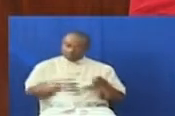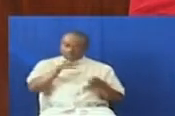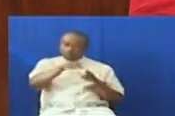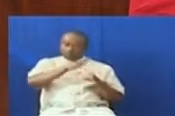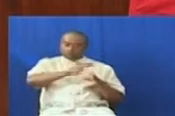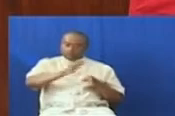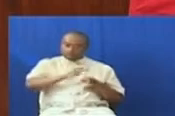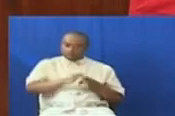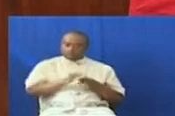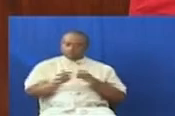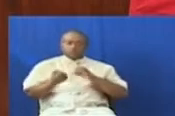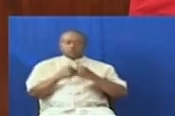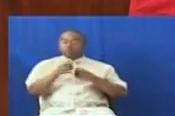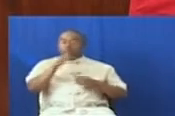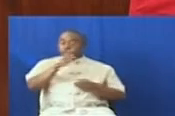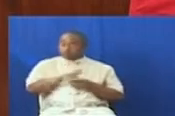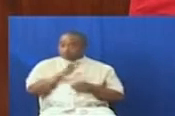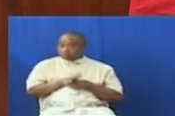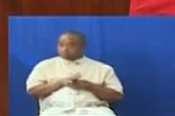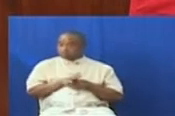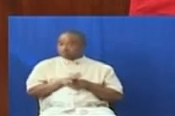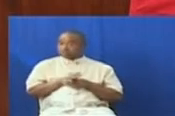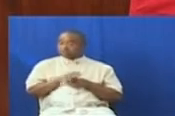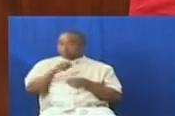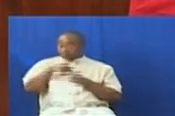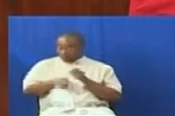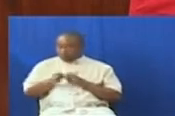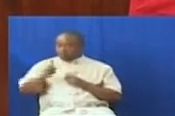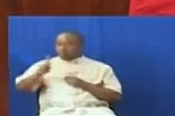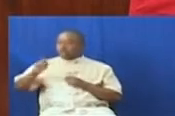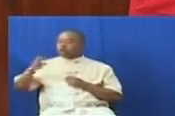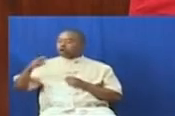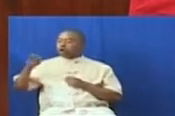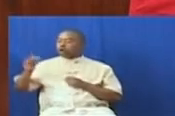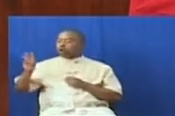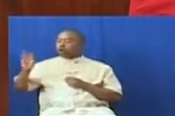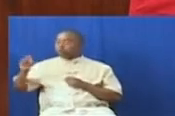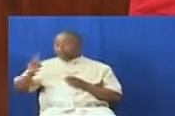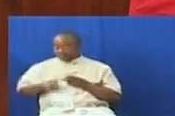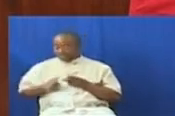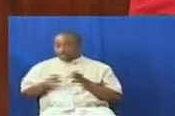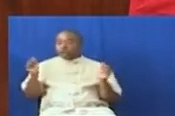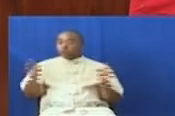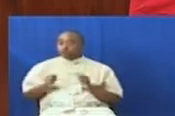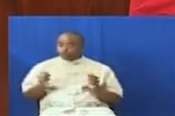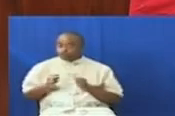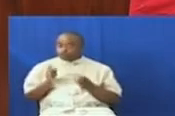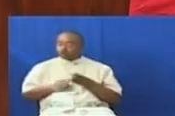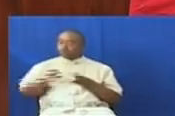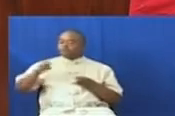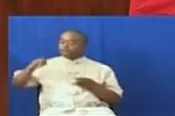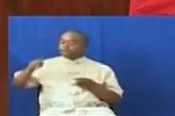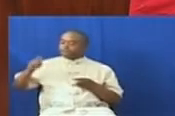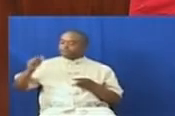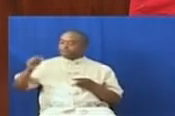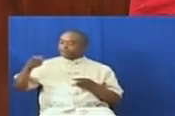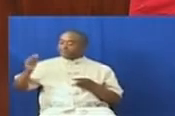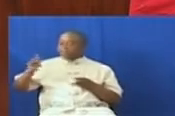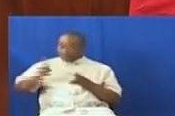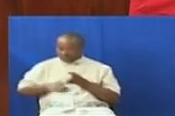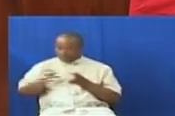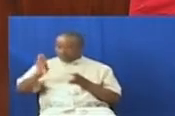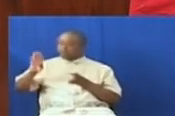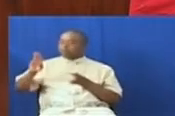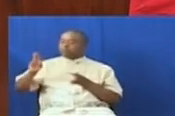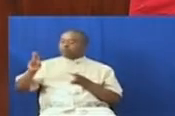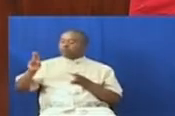halmashauri, zipo kwenye wilaya ya mji Korogwe, zipo Lushoto, ziko Mkinga, ziko Bumbuli. Mheshimiwa Naibu